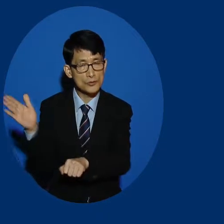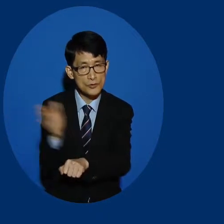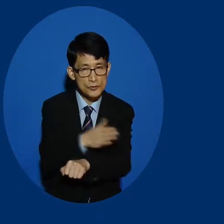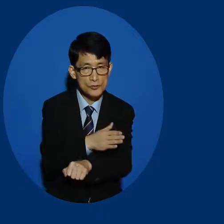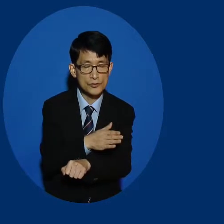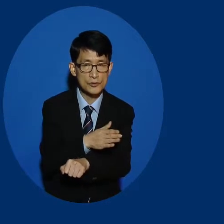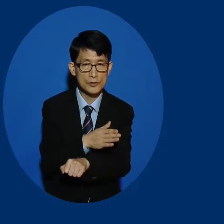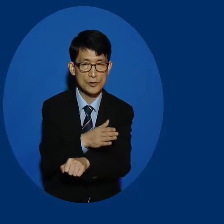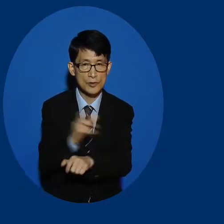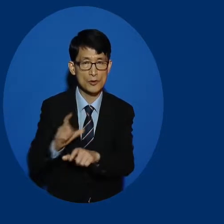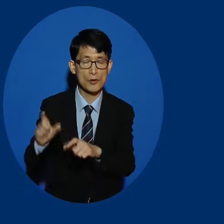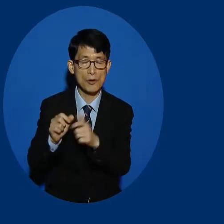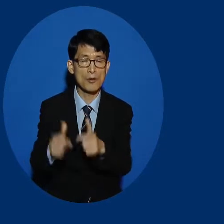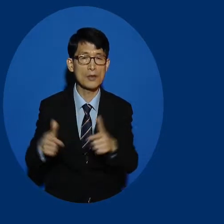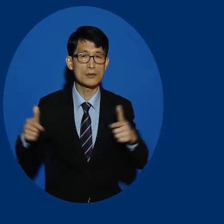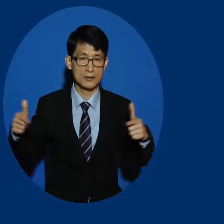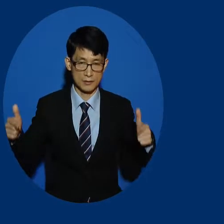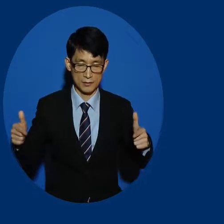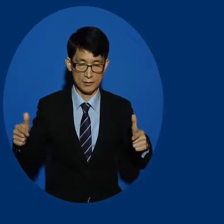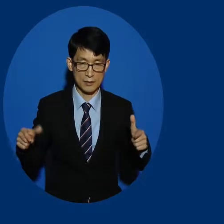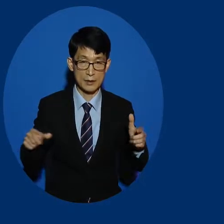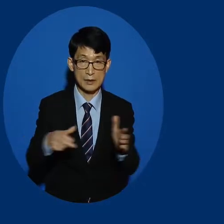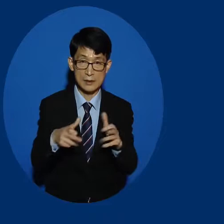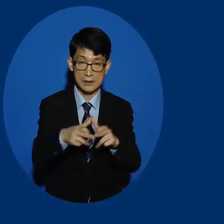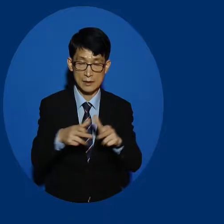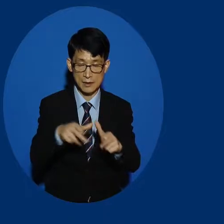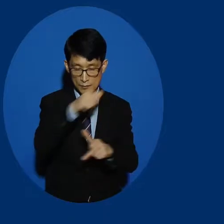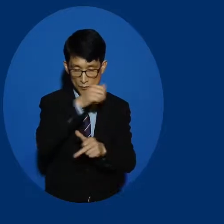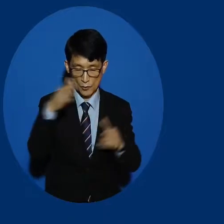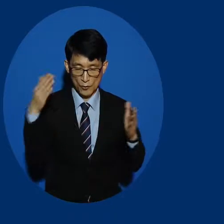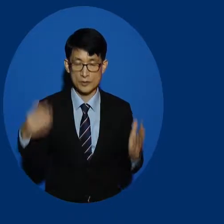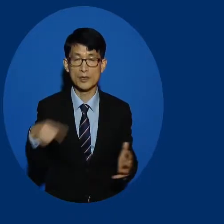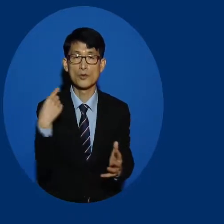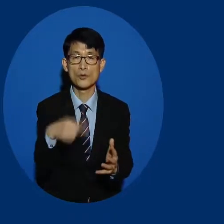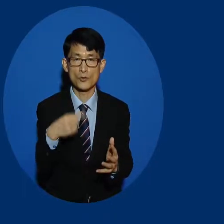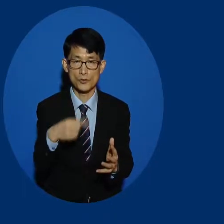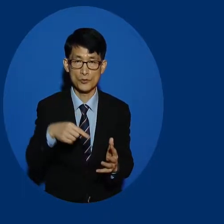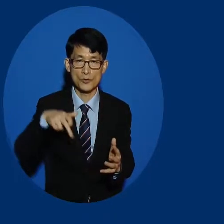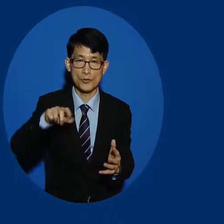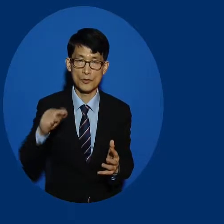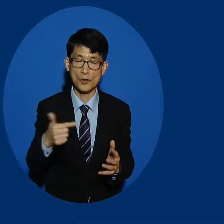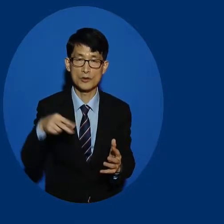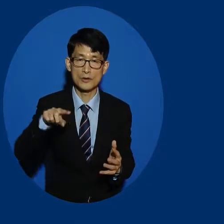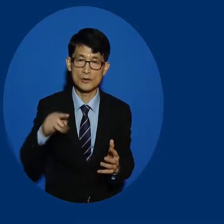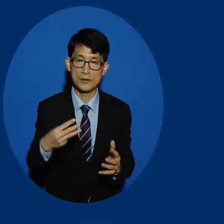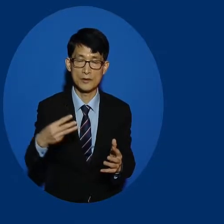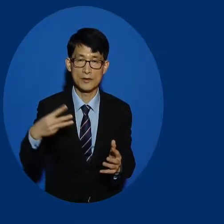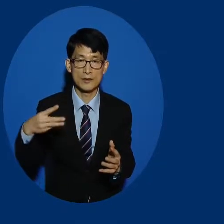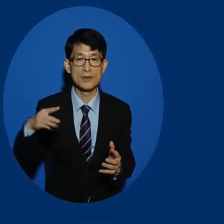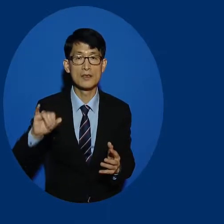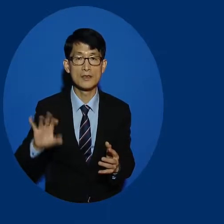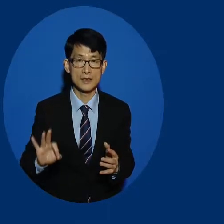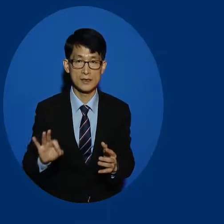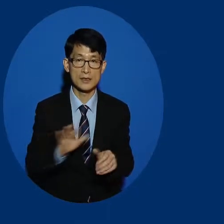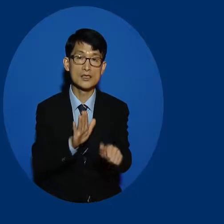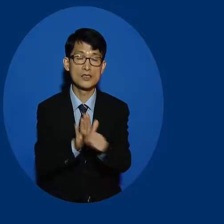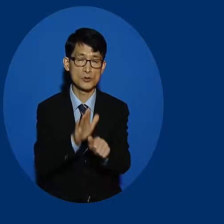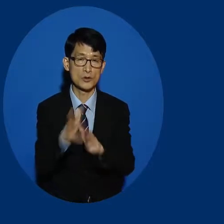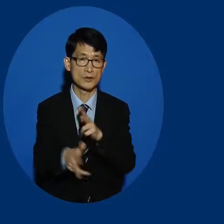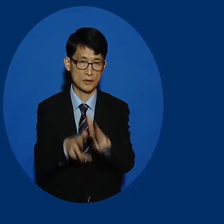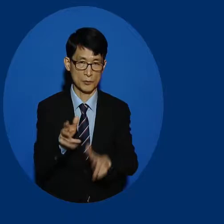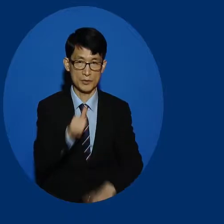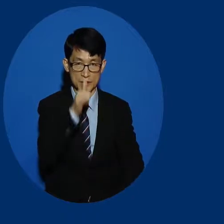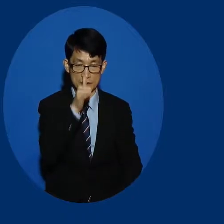기관을 확대해서 장애인 평생교육기관 컨설팅 지원 사업을 하고 있습니다. 아까도 말씀드렸던 것처럼